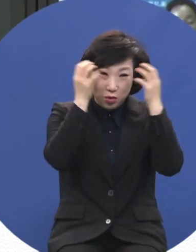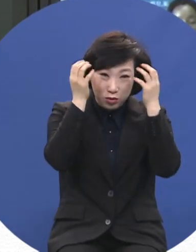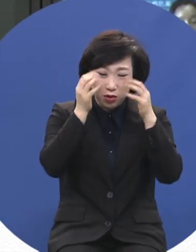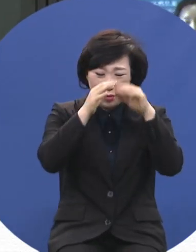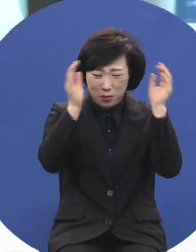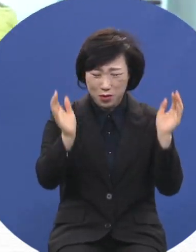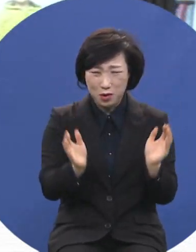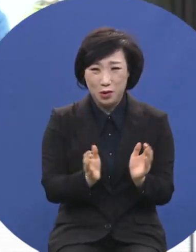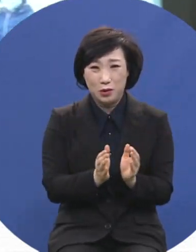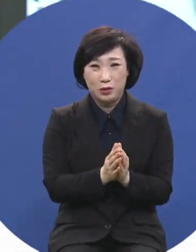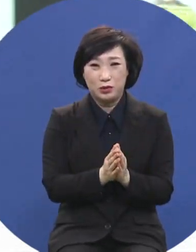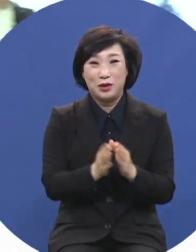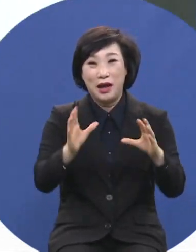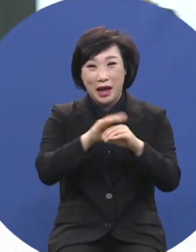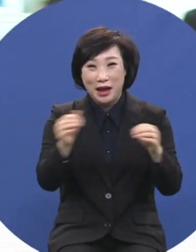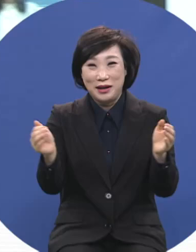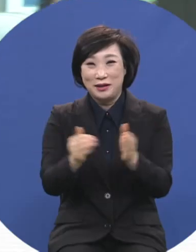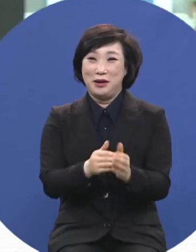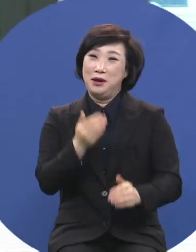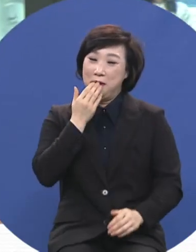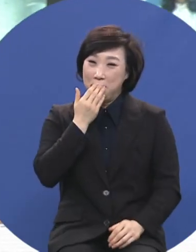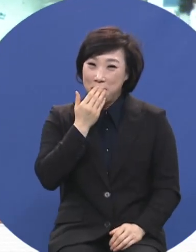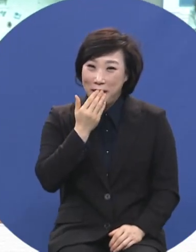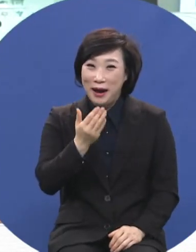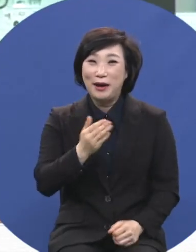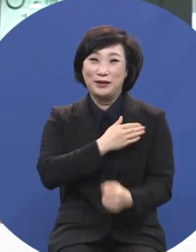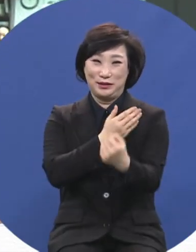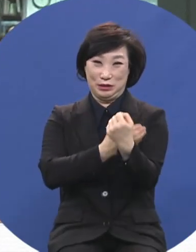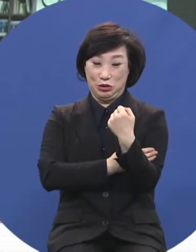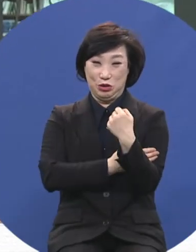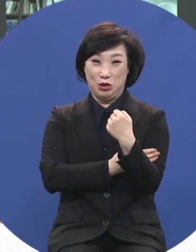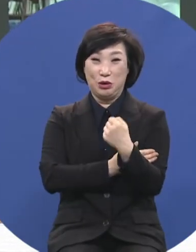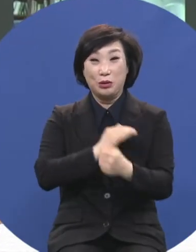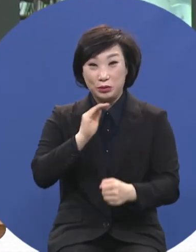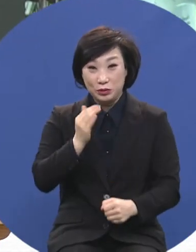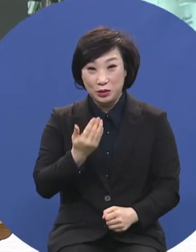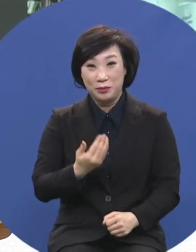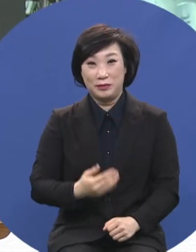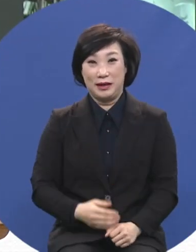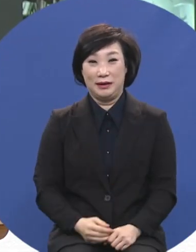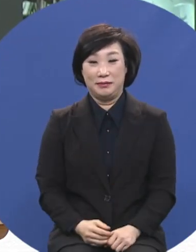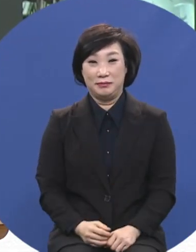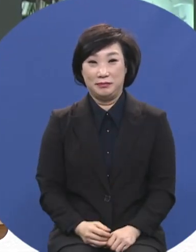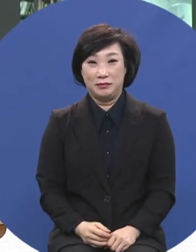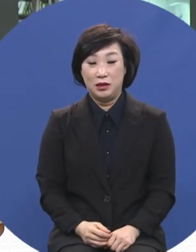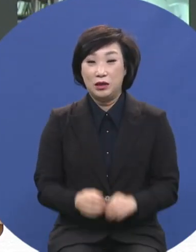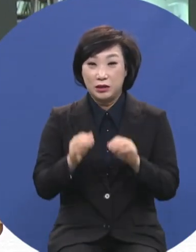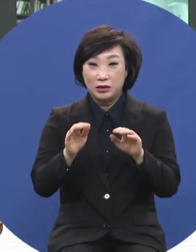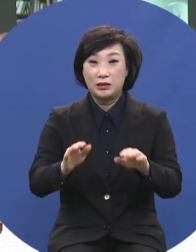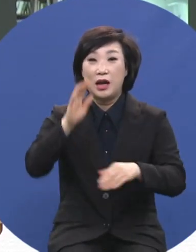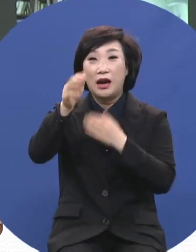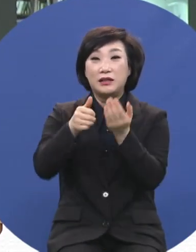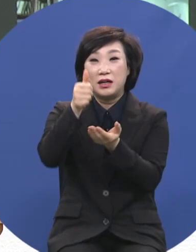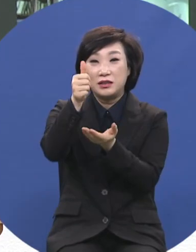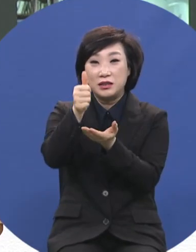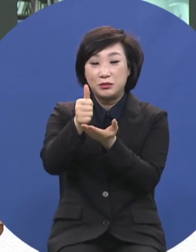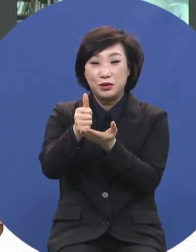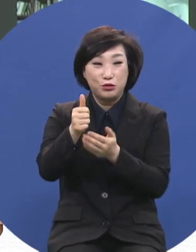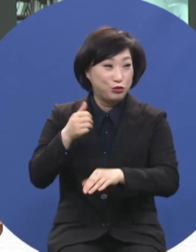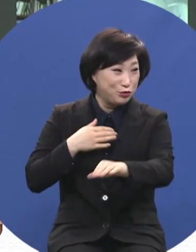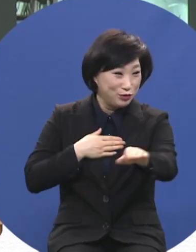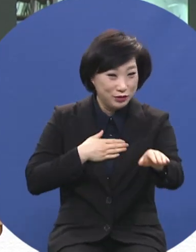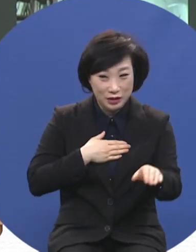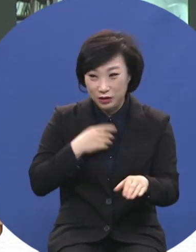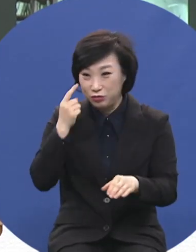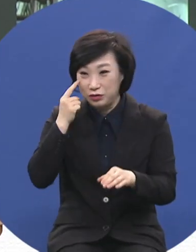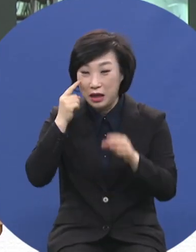다 해결될 수 있는 능력입니다. 그런데 하나님은 눈에 보이지